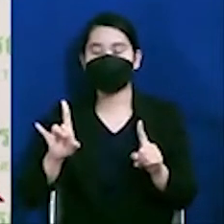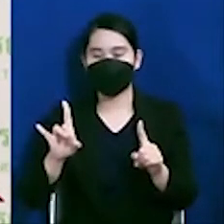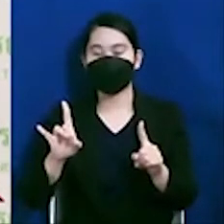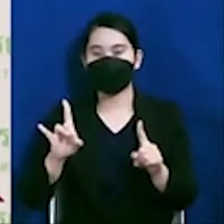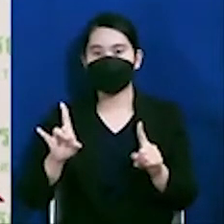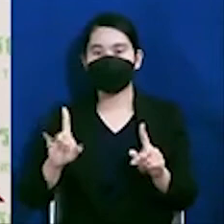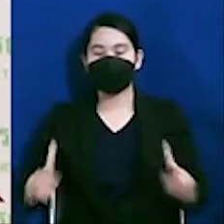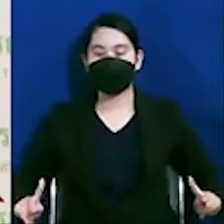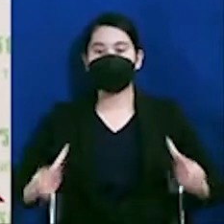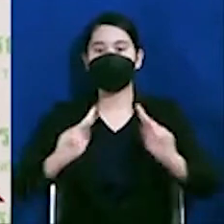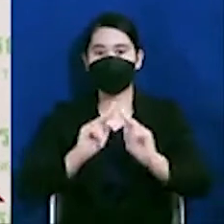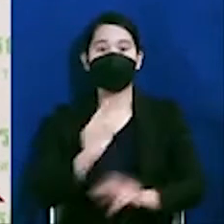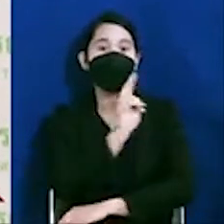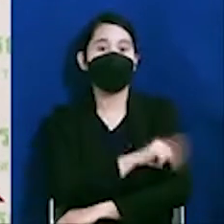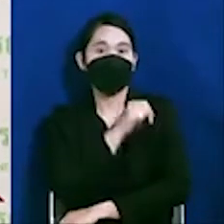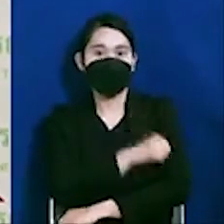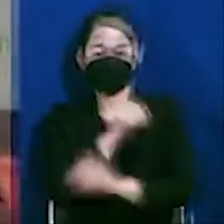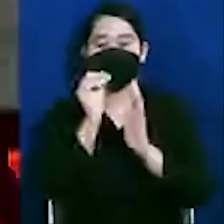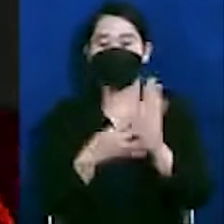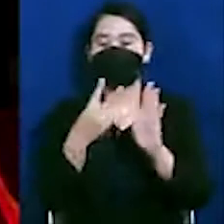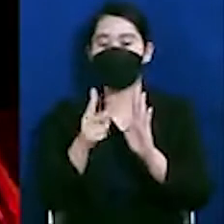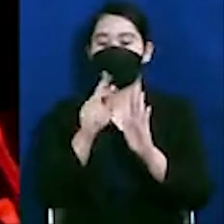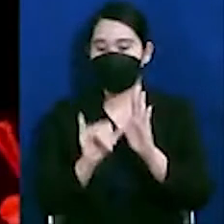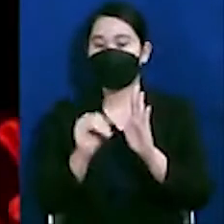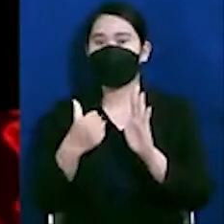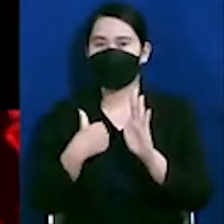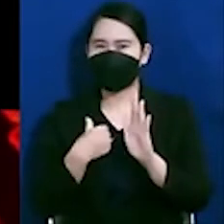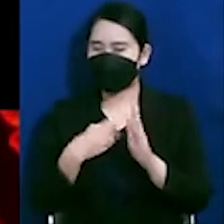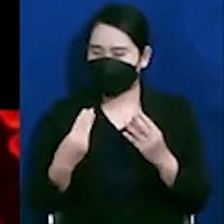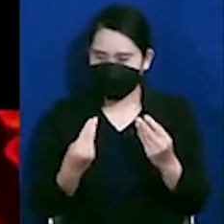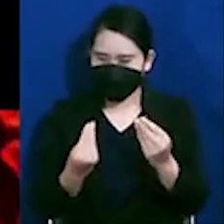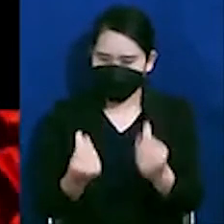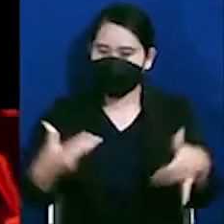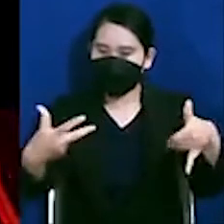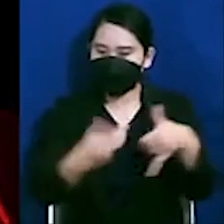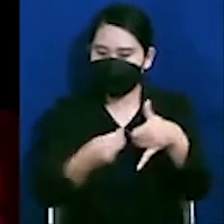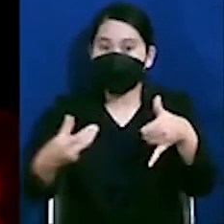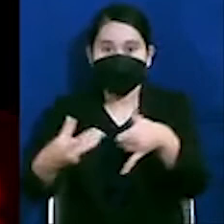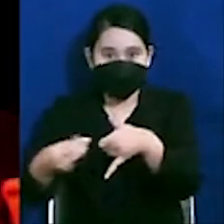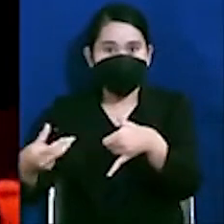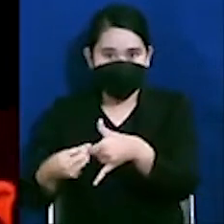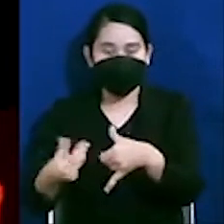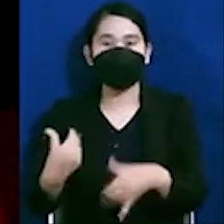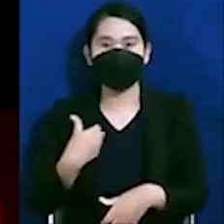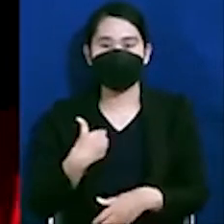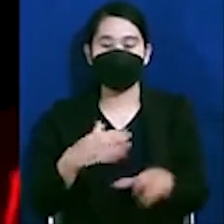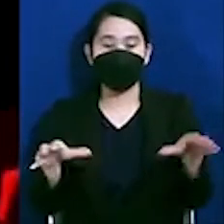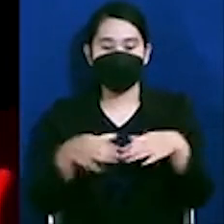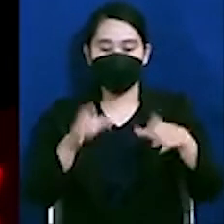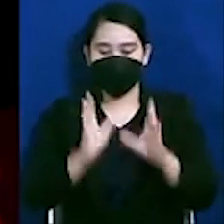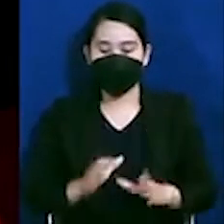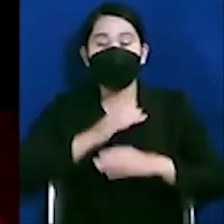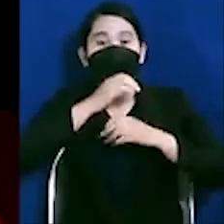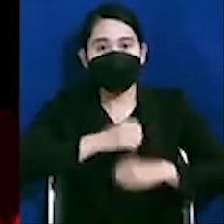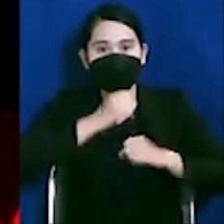กระทรวงสาธารณสุขมีนโยบายครับเร่งรีบฉีดวัคซีนคอวีสิบเก้าในกลุ่มผู้สูงอายุ